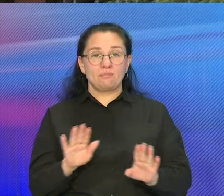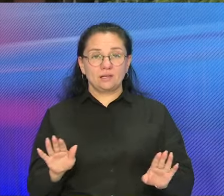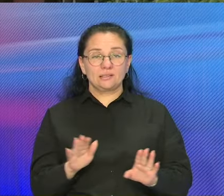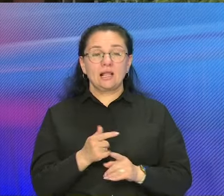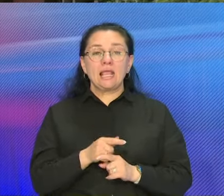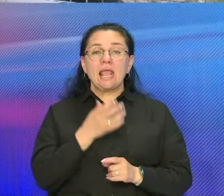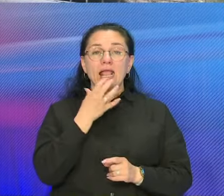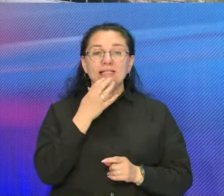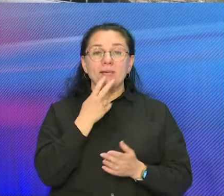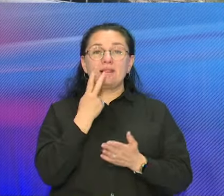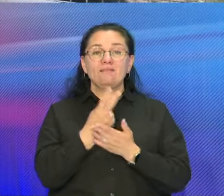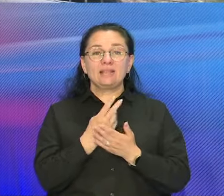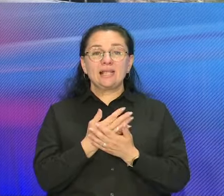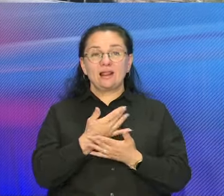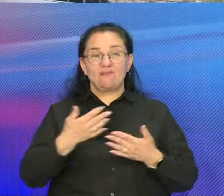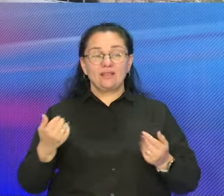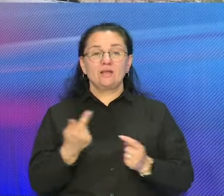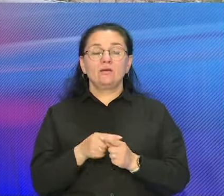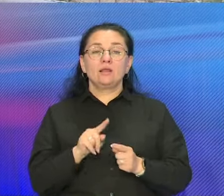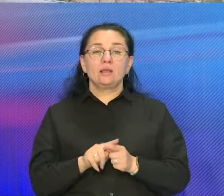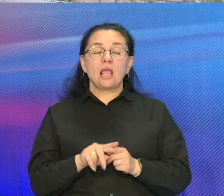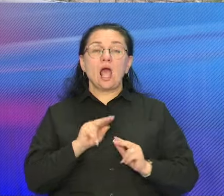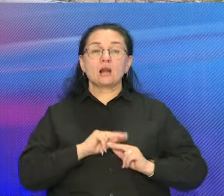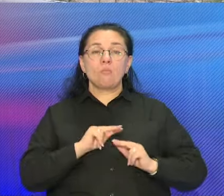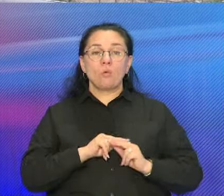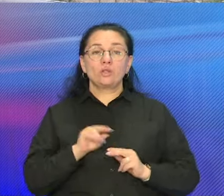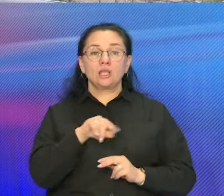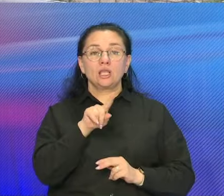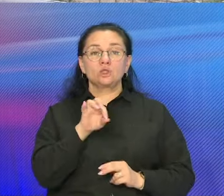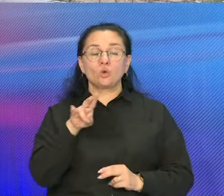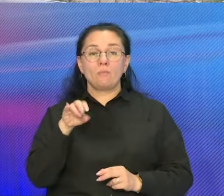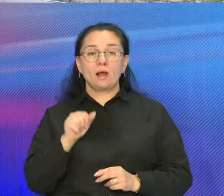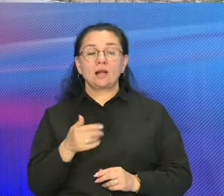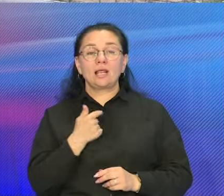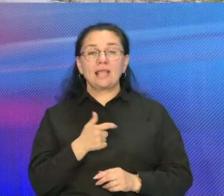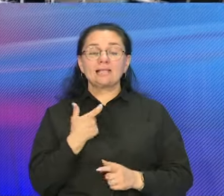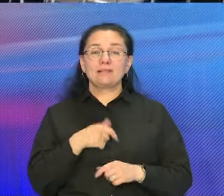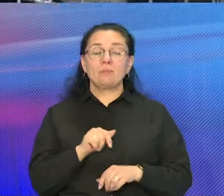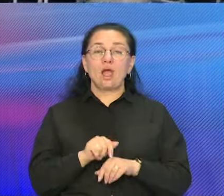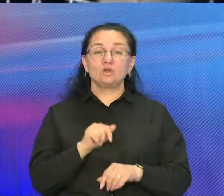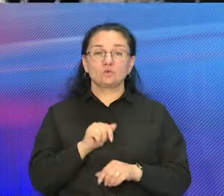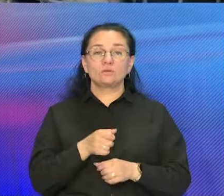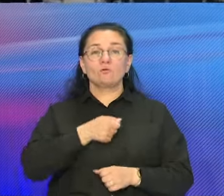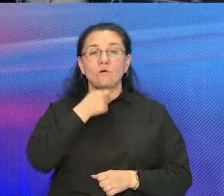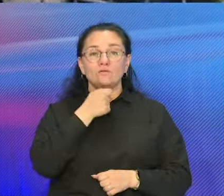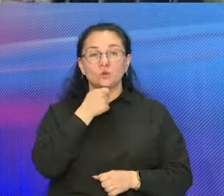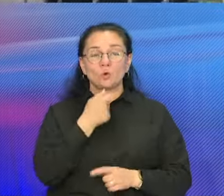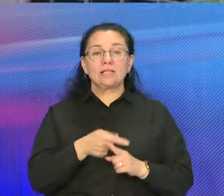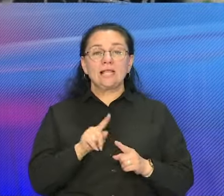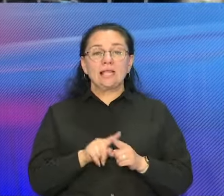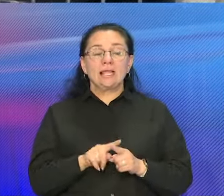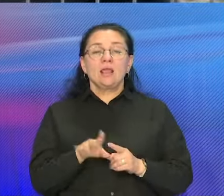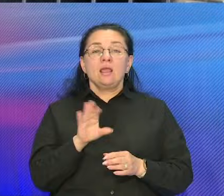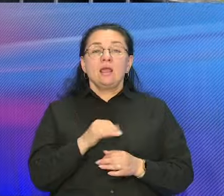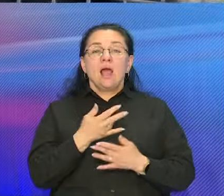теплолюбивых відаў Кожну раніцу супрацонники зоопровяраюць, як себе адшуваець дорослый і малешава ўсіх секціях Звяраюцца с